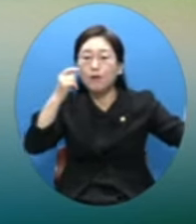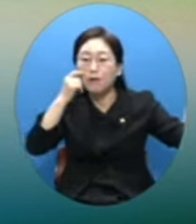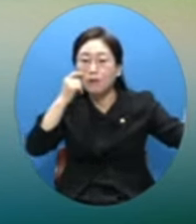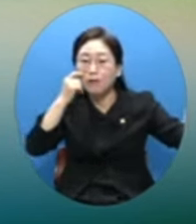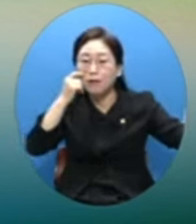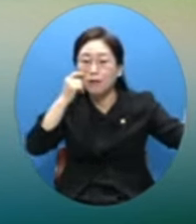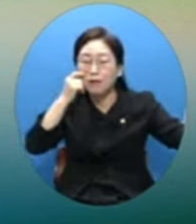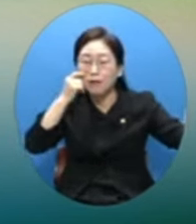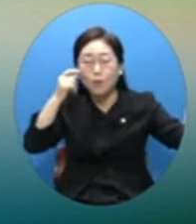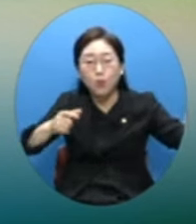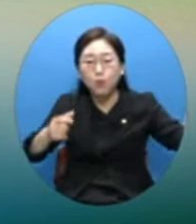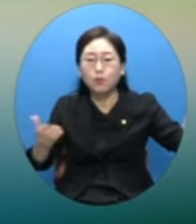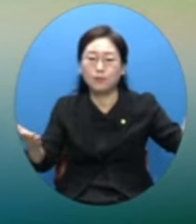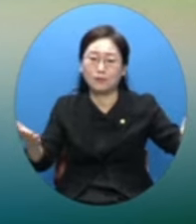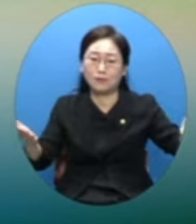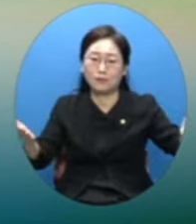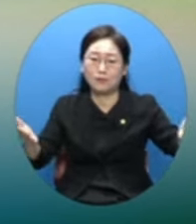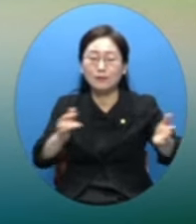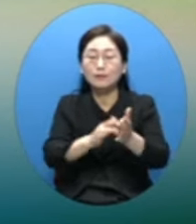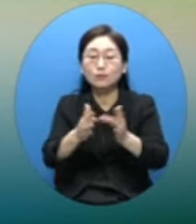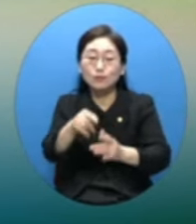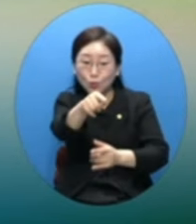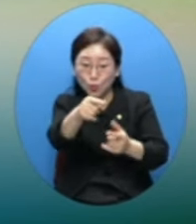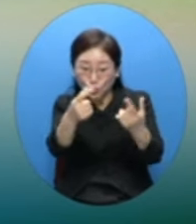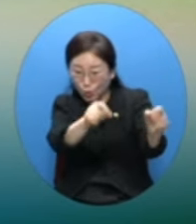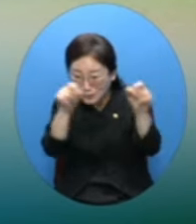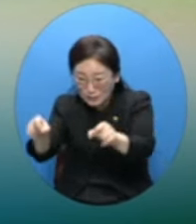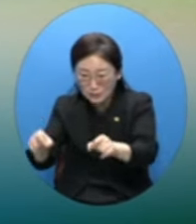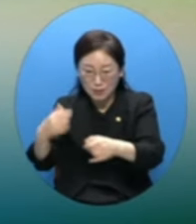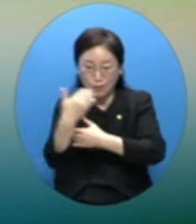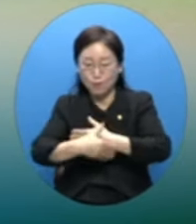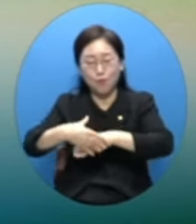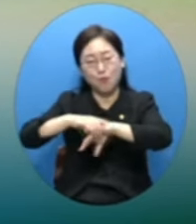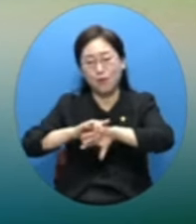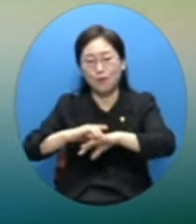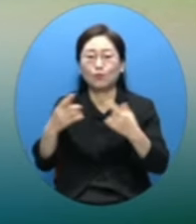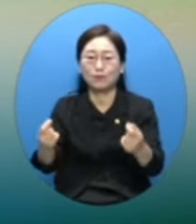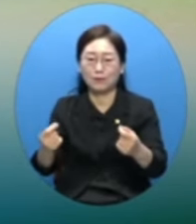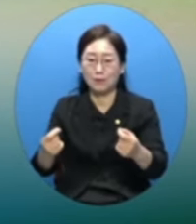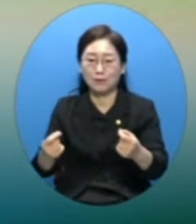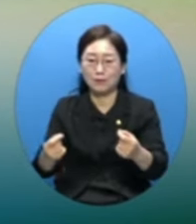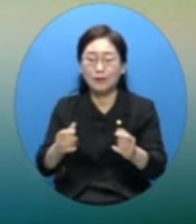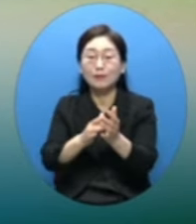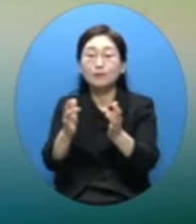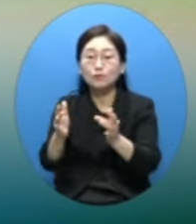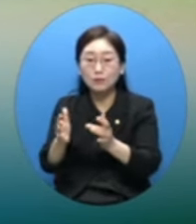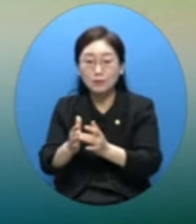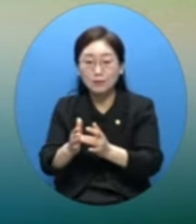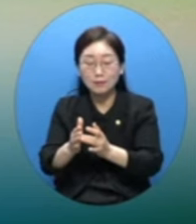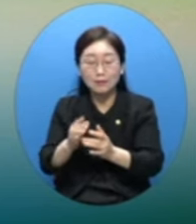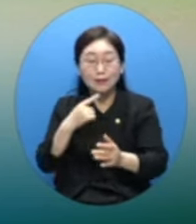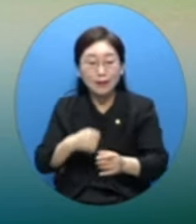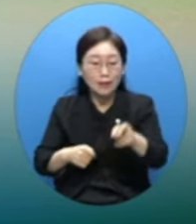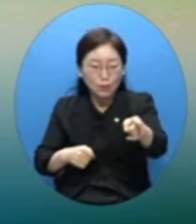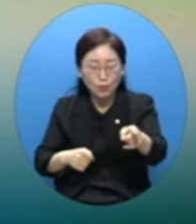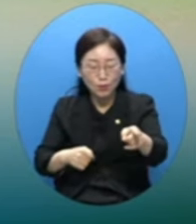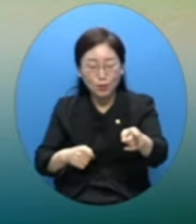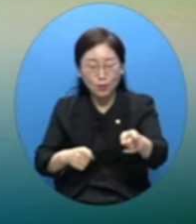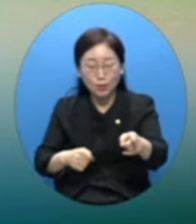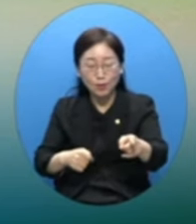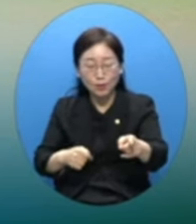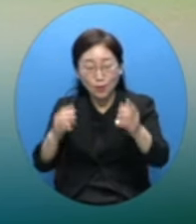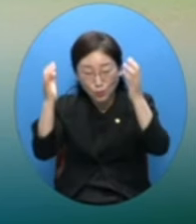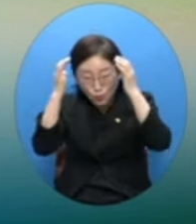바꾸실 수가 없었지 예수님도 너와 똑같이 전심 마비가 되셨어 그 예수님께서 내가 당하는 통을 아신 내가